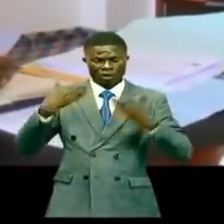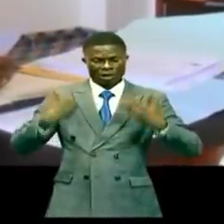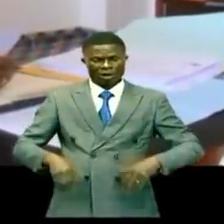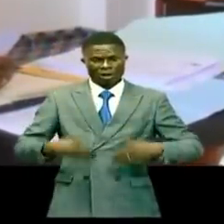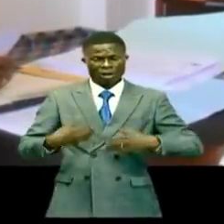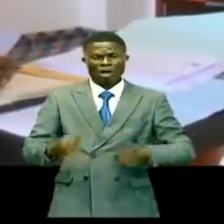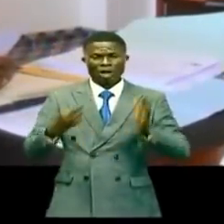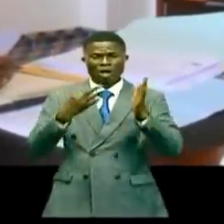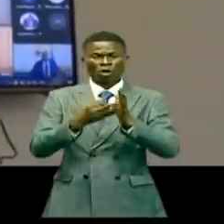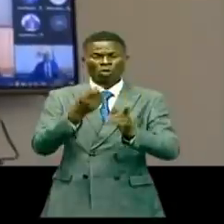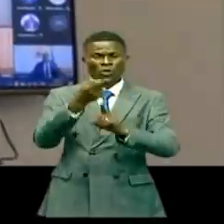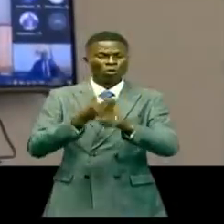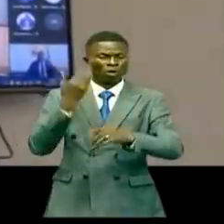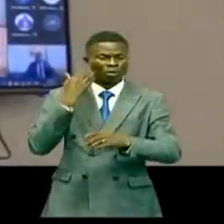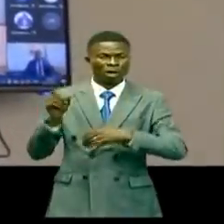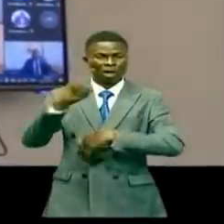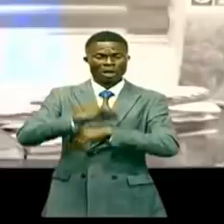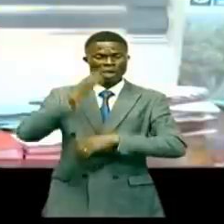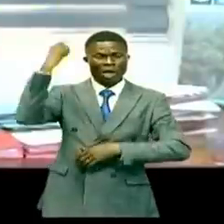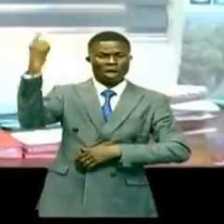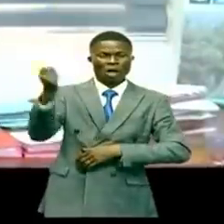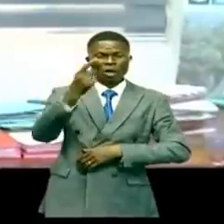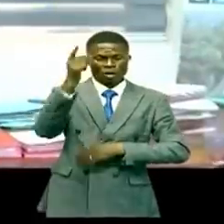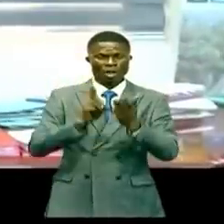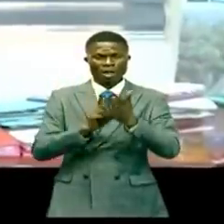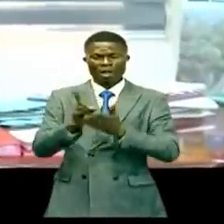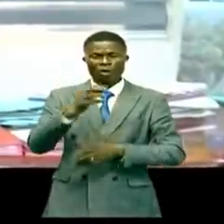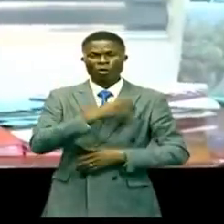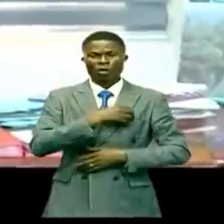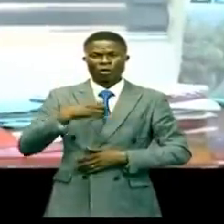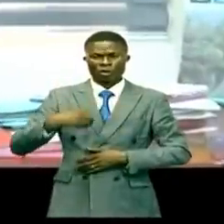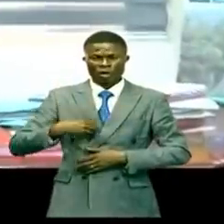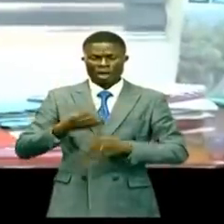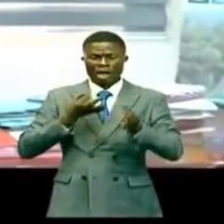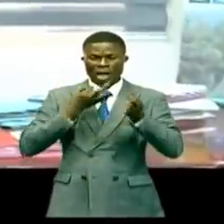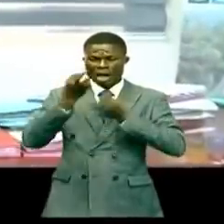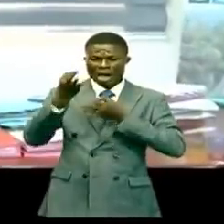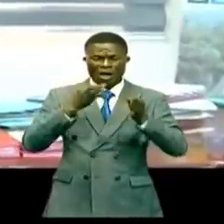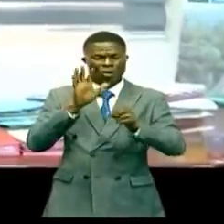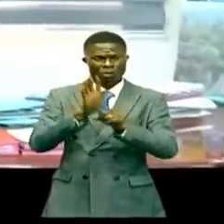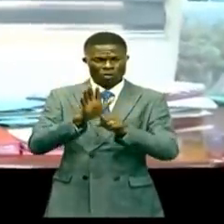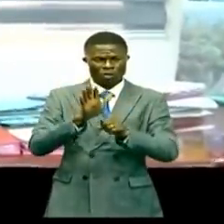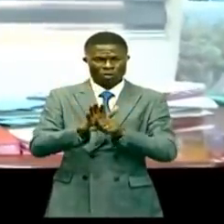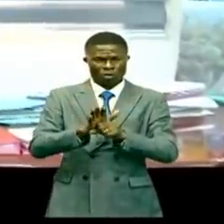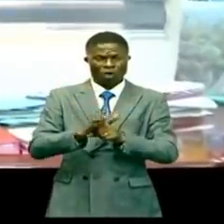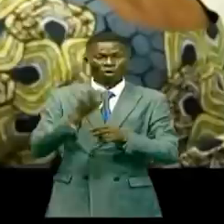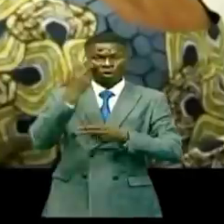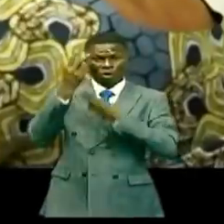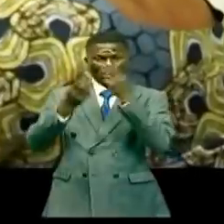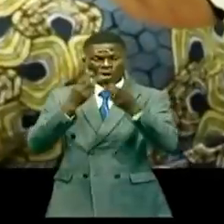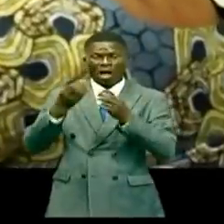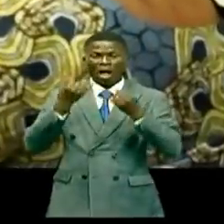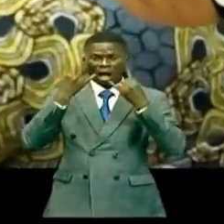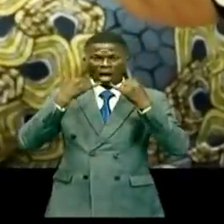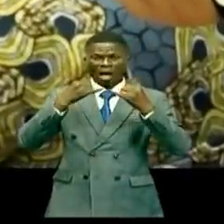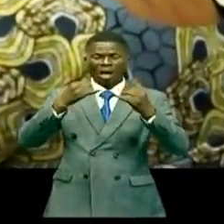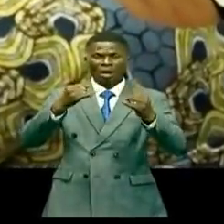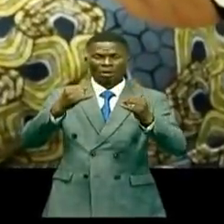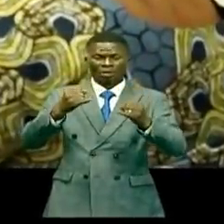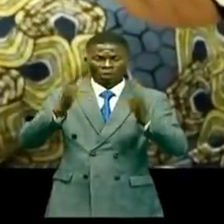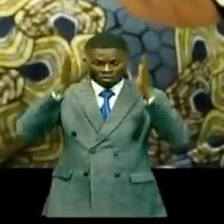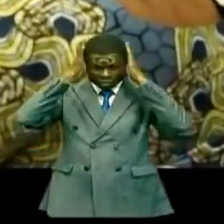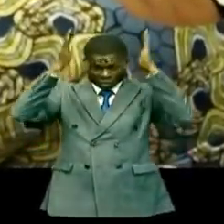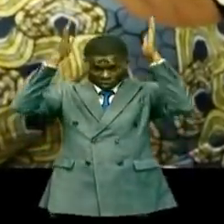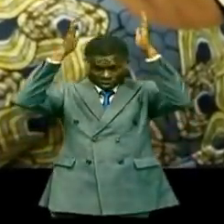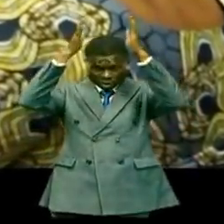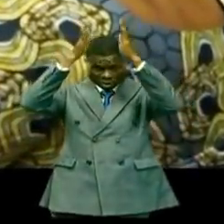le 8 mars de la Journée internationale des droits de la femme, des commentaires divers et variés sur la visite annoncée par le pape du